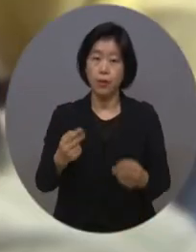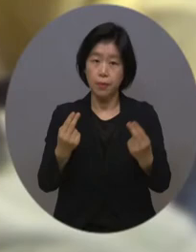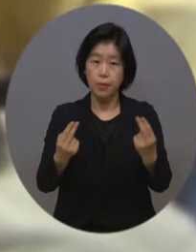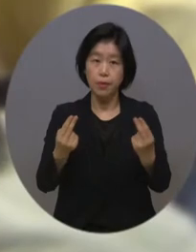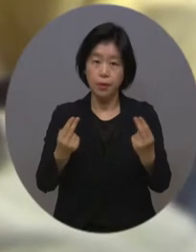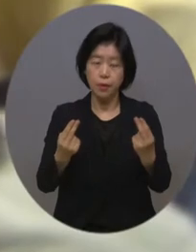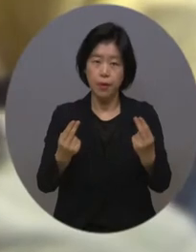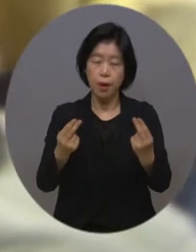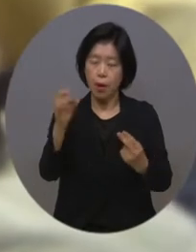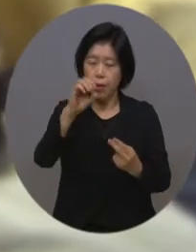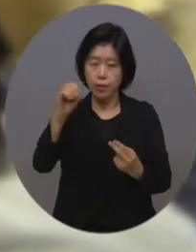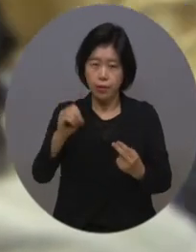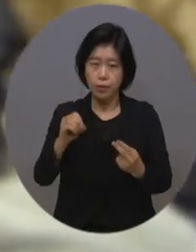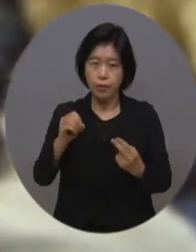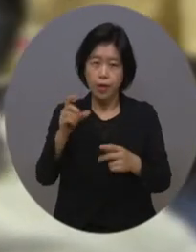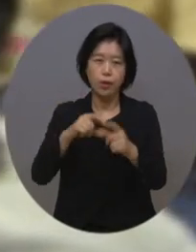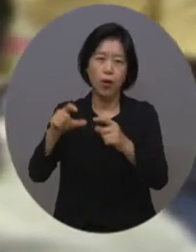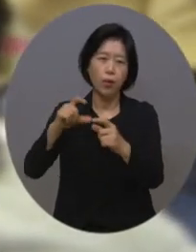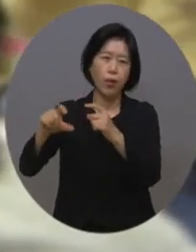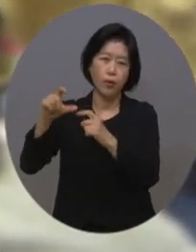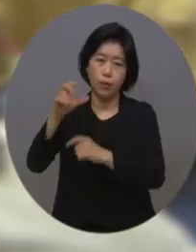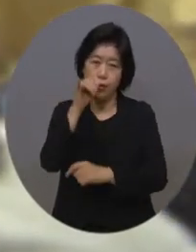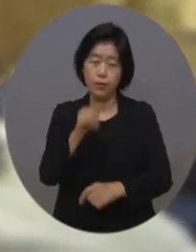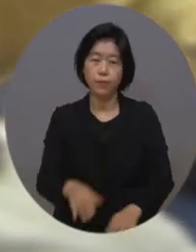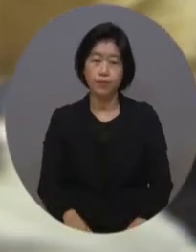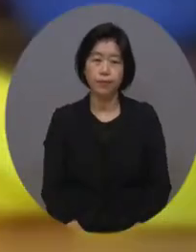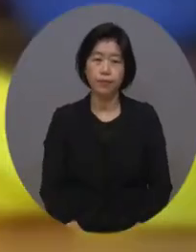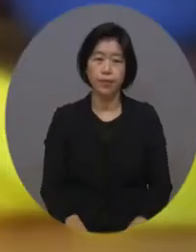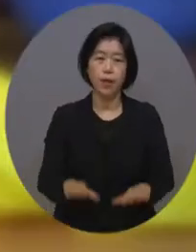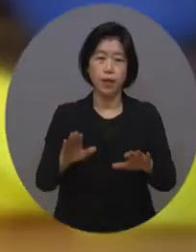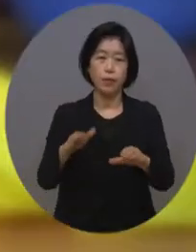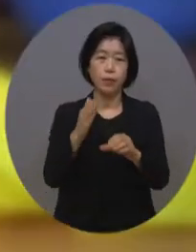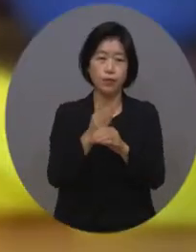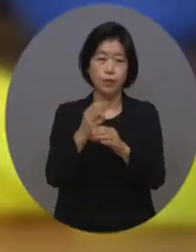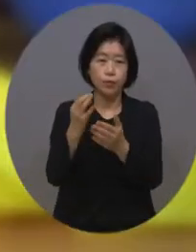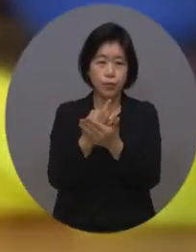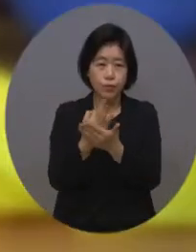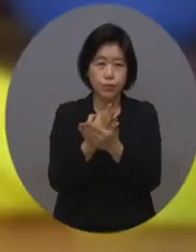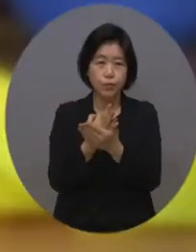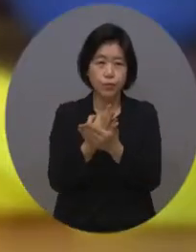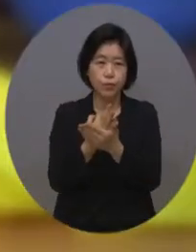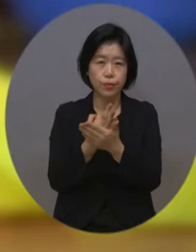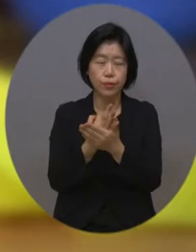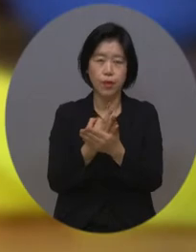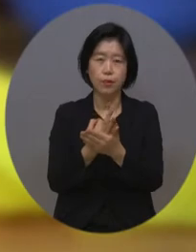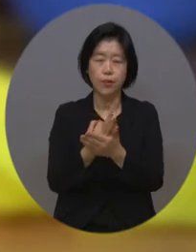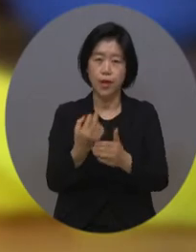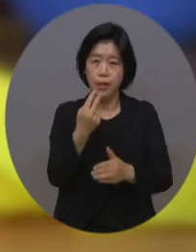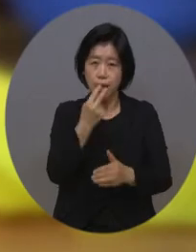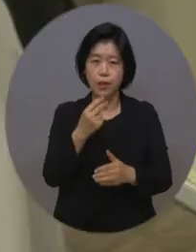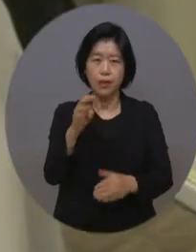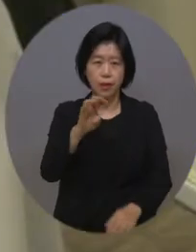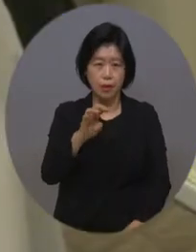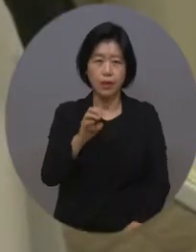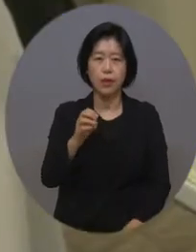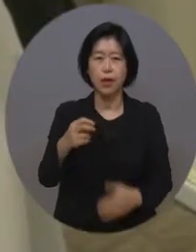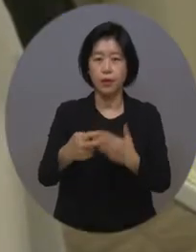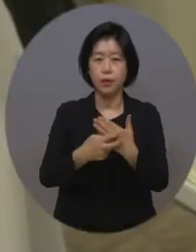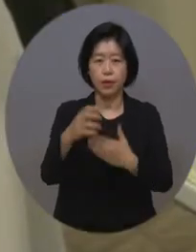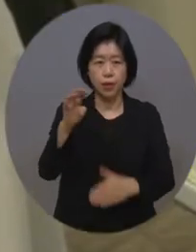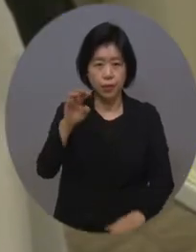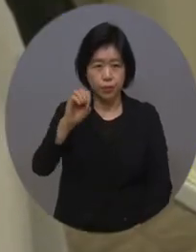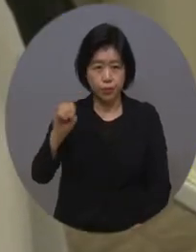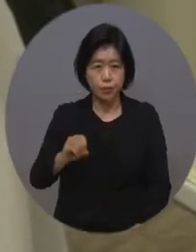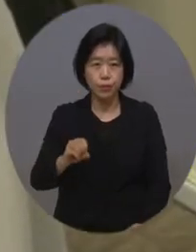비율을 적용 합니다 기준 중의 소득대비 생계 기변은 30% 의 요구 베는 40% 수거 급 에는